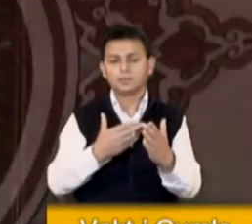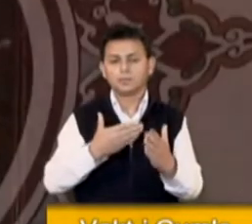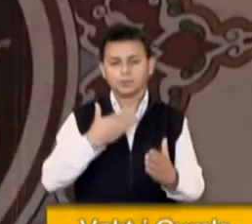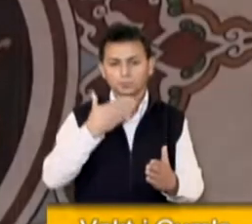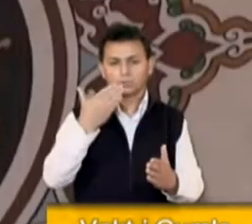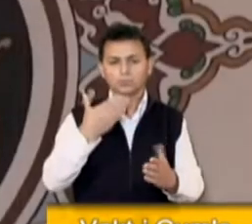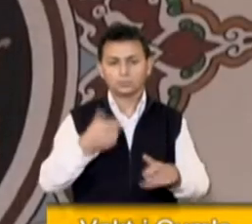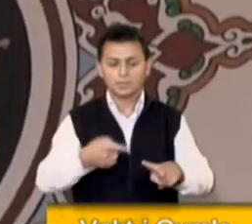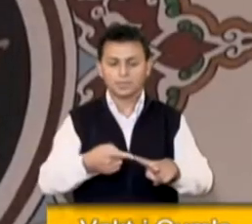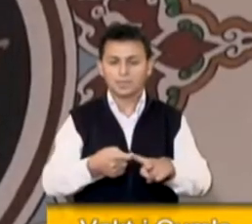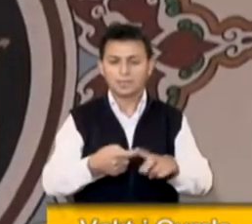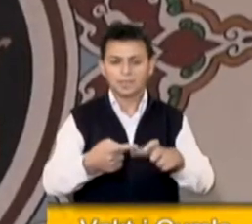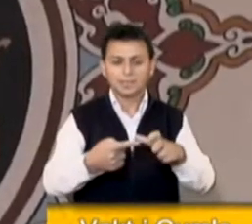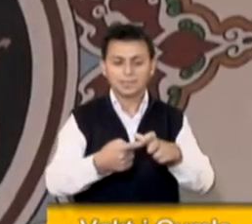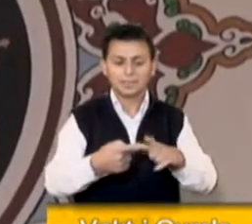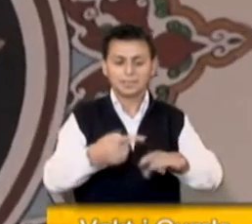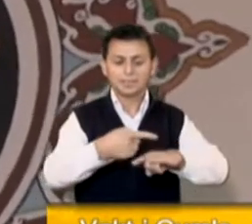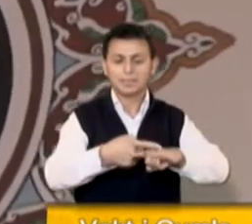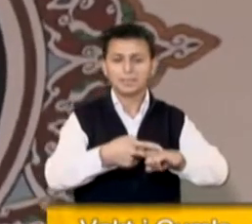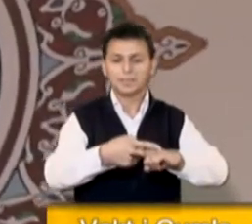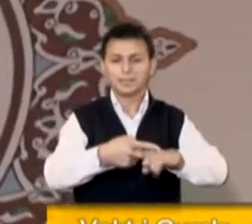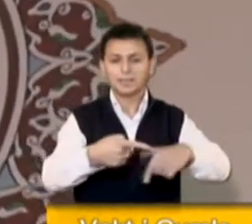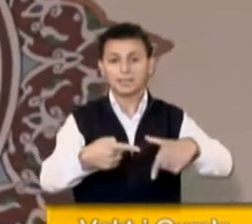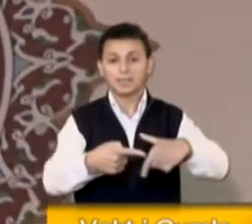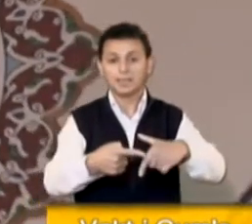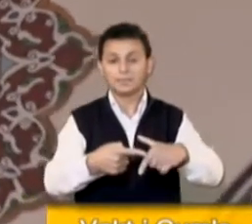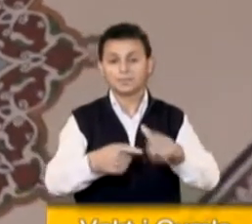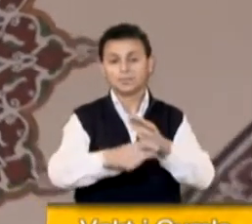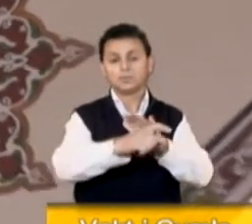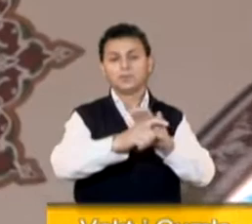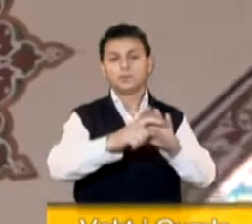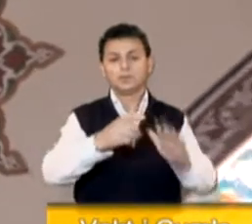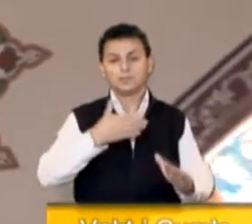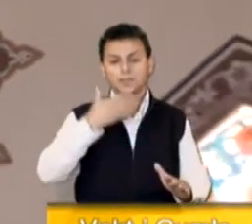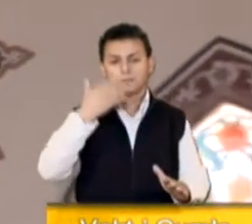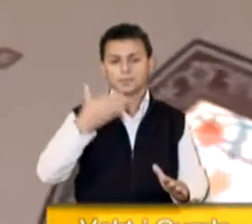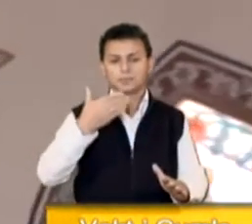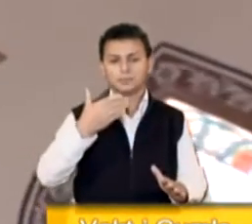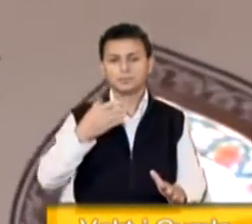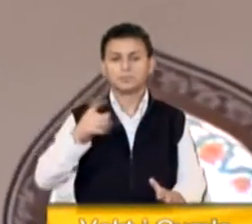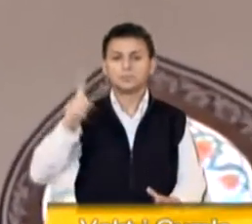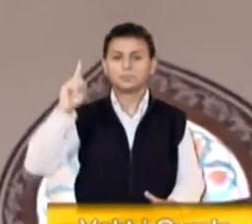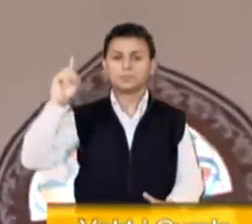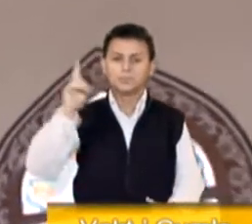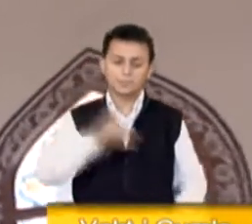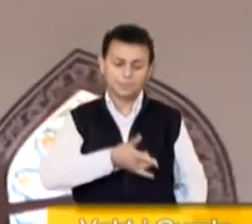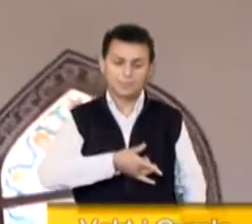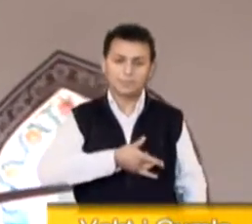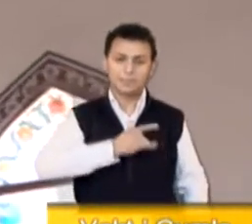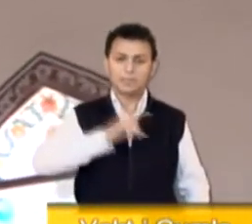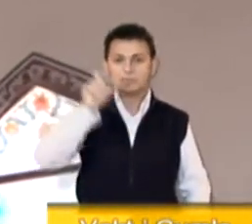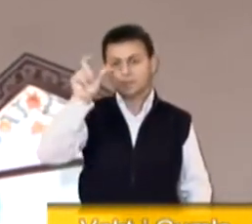biri imanın, diğeri küfrün temsilcisi durumundaki